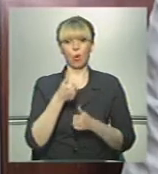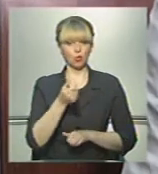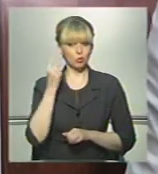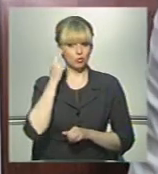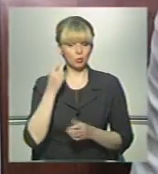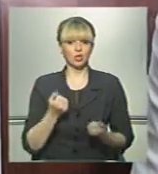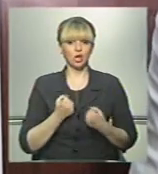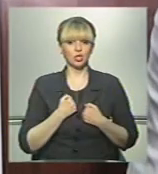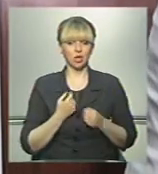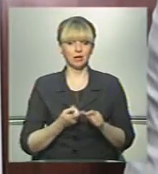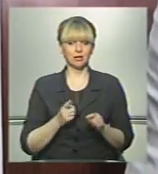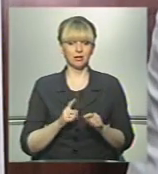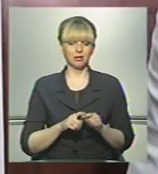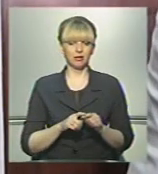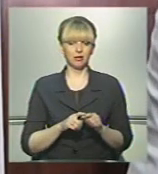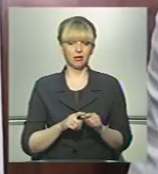на жаль, це